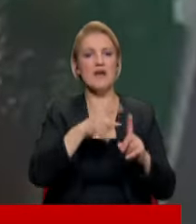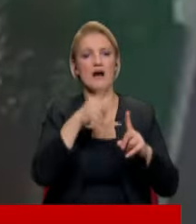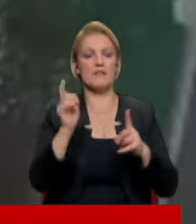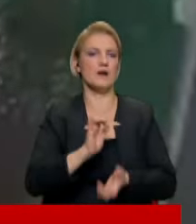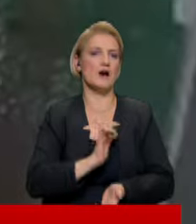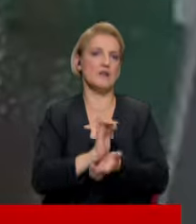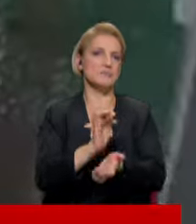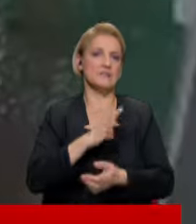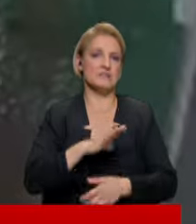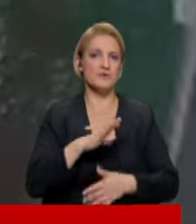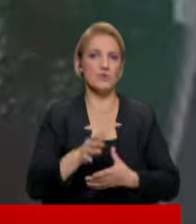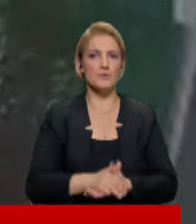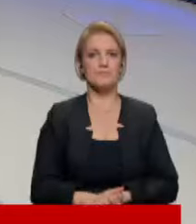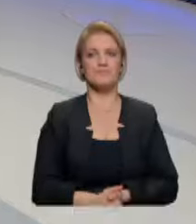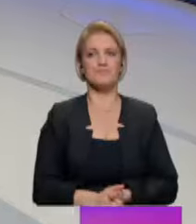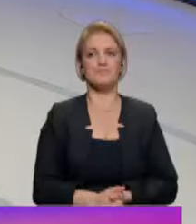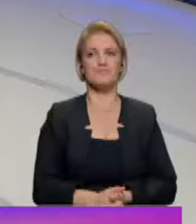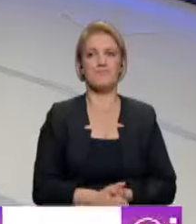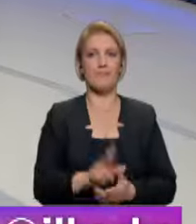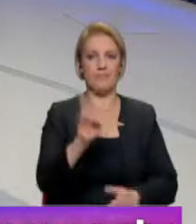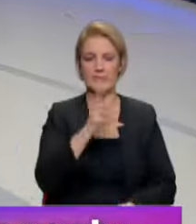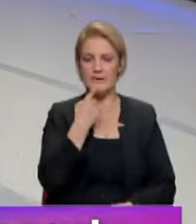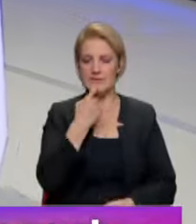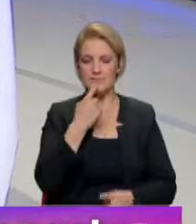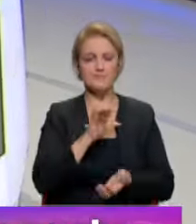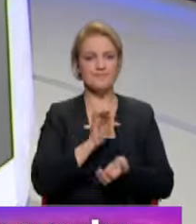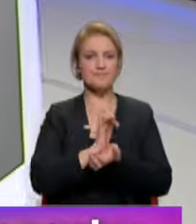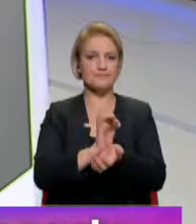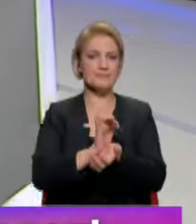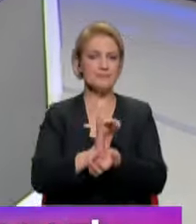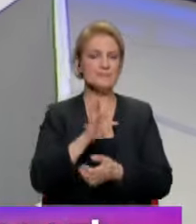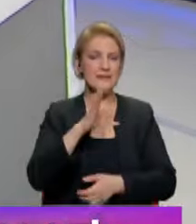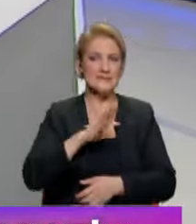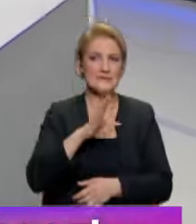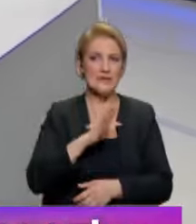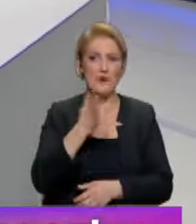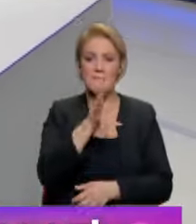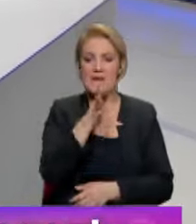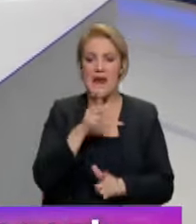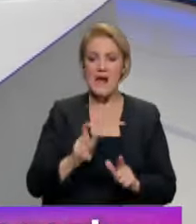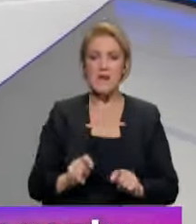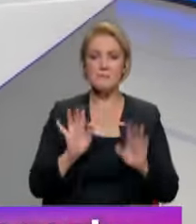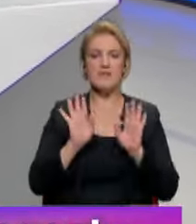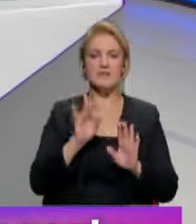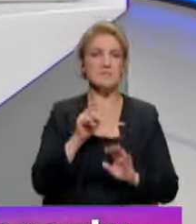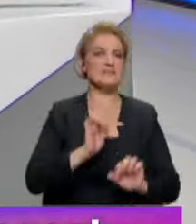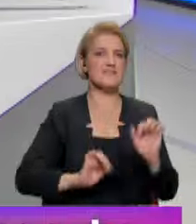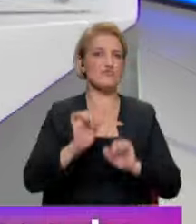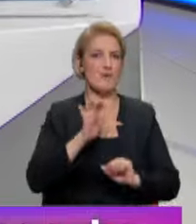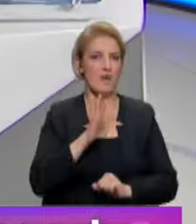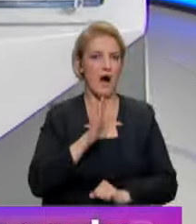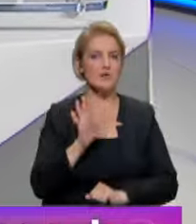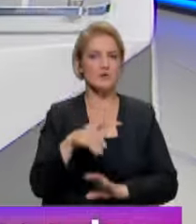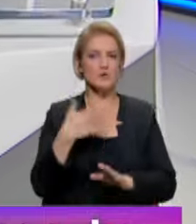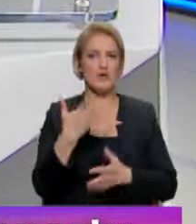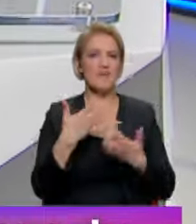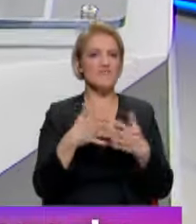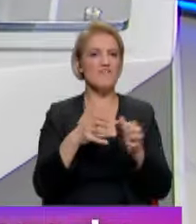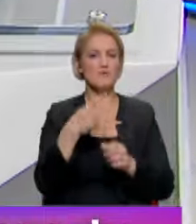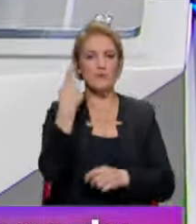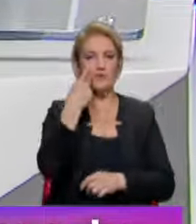hapsi isteniyor 20 yıla kadar hapsi isteniyor bilerek yapmadım diye bir savunması var sonra ceviz